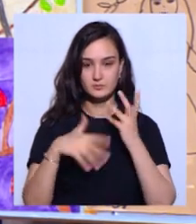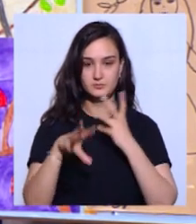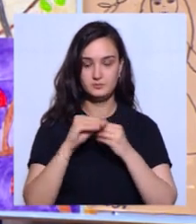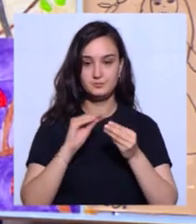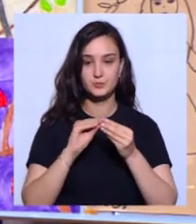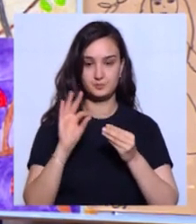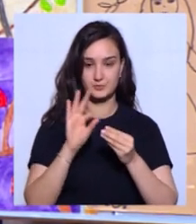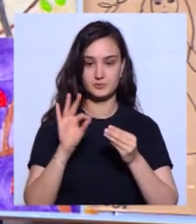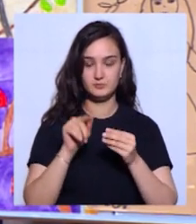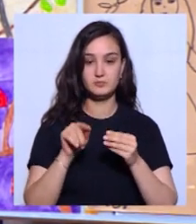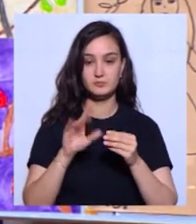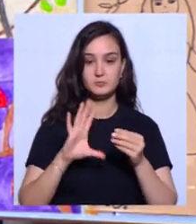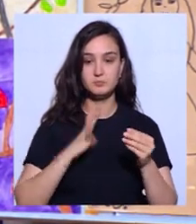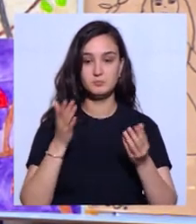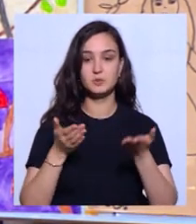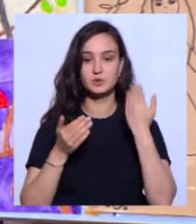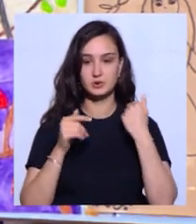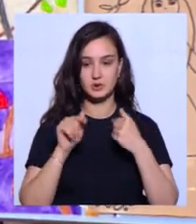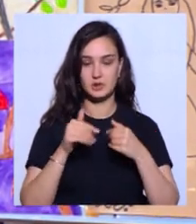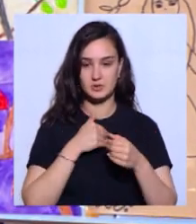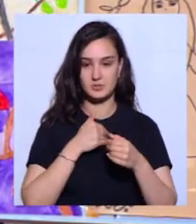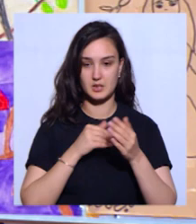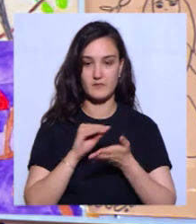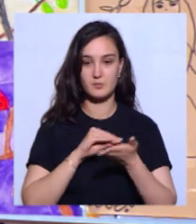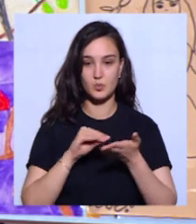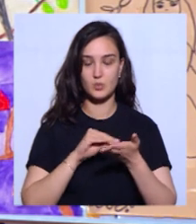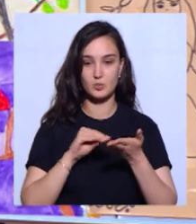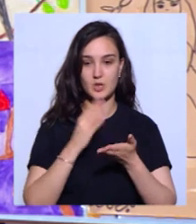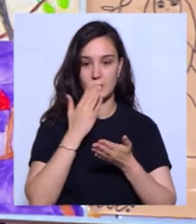მაშინდელი ეს მინდა გავიმეორო, გაკვეთილი გაგახსენოთ.